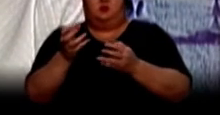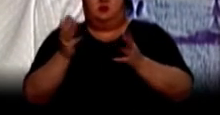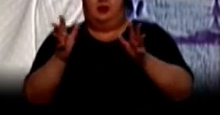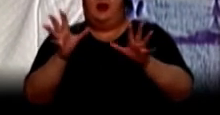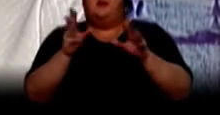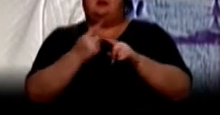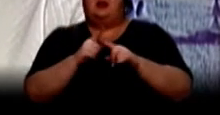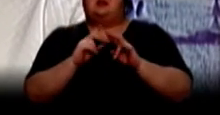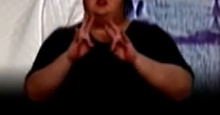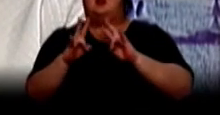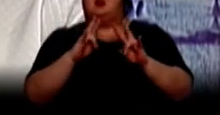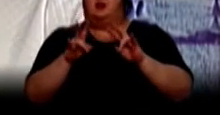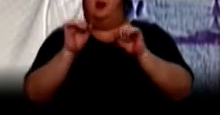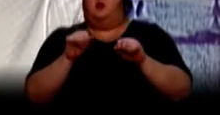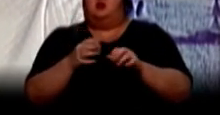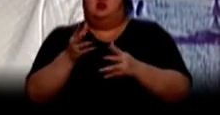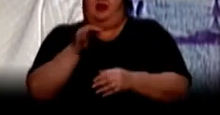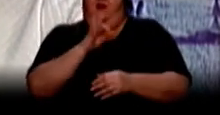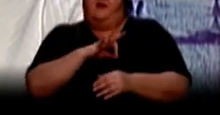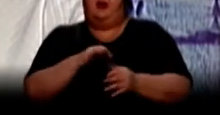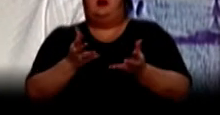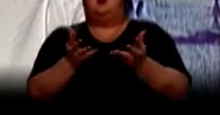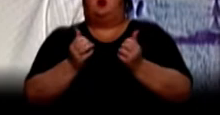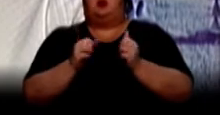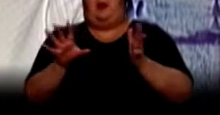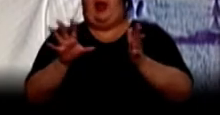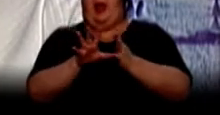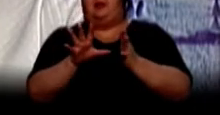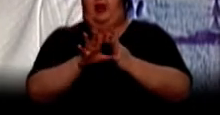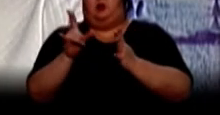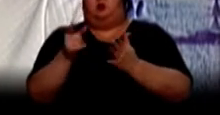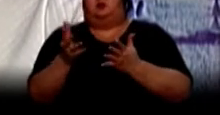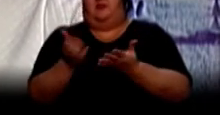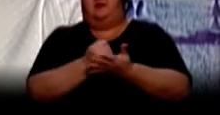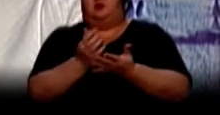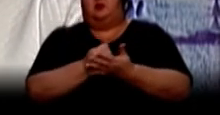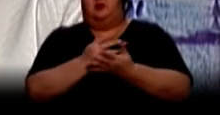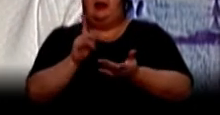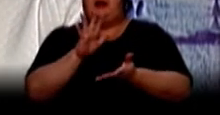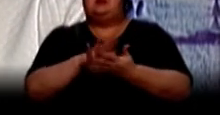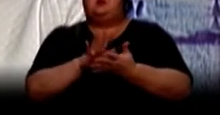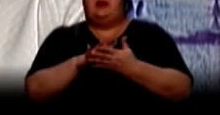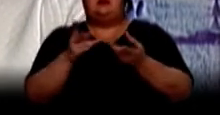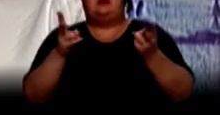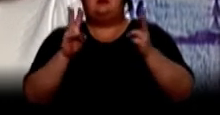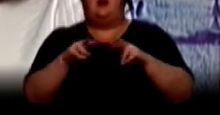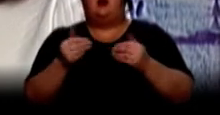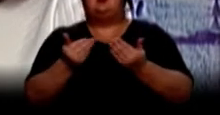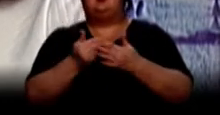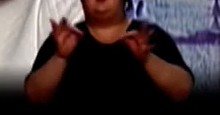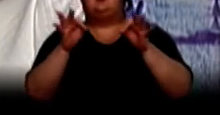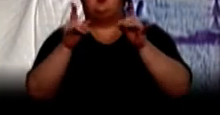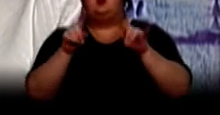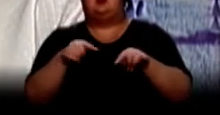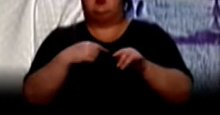шкідливих виявів тепер ще й можна вигоду отримати, енергію видобувають, так, із сміттєзвалища. І знову ж таки, про те, що я говорила на